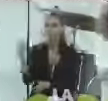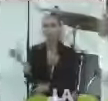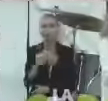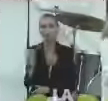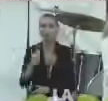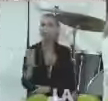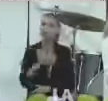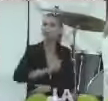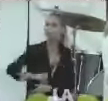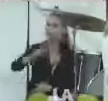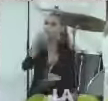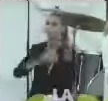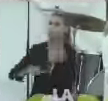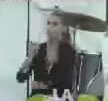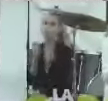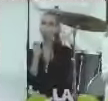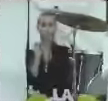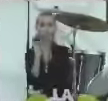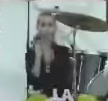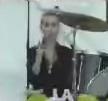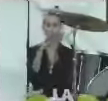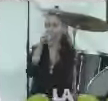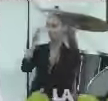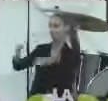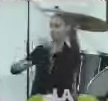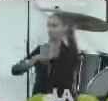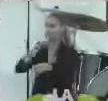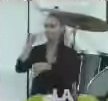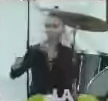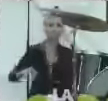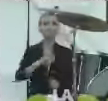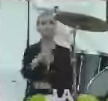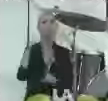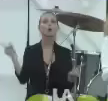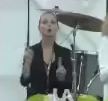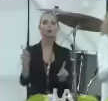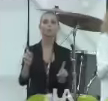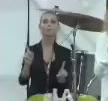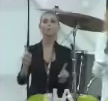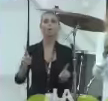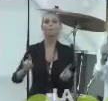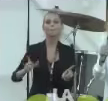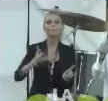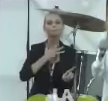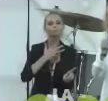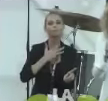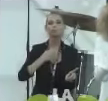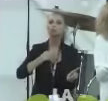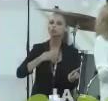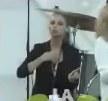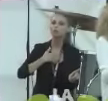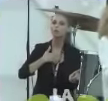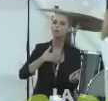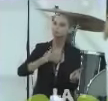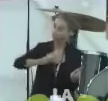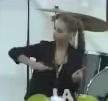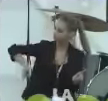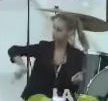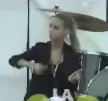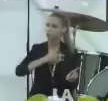i professoroni, no, noi nella mia commissione sono orgogliosissima di dire che siamo